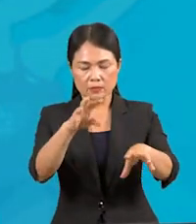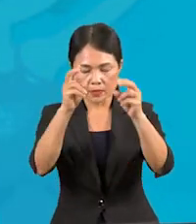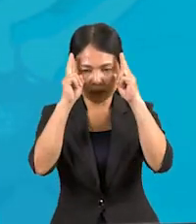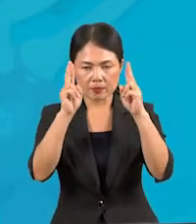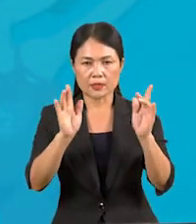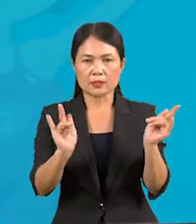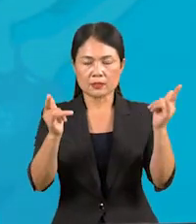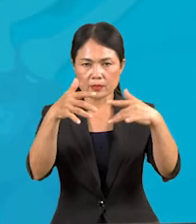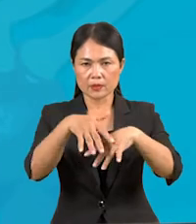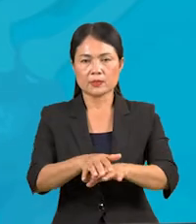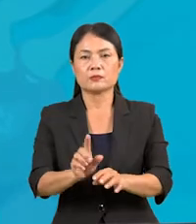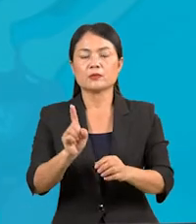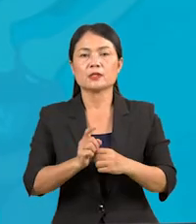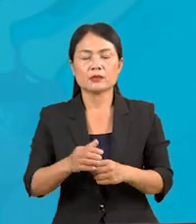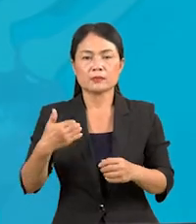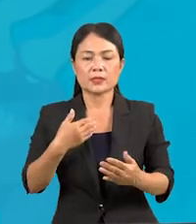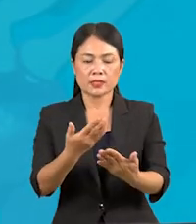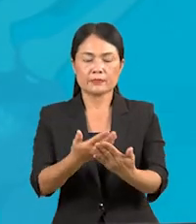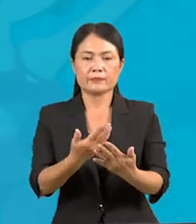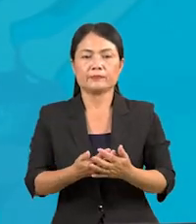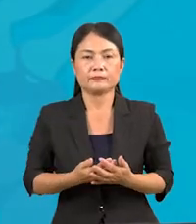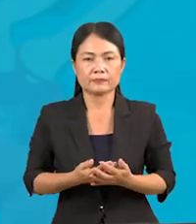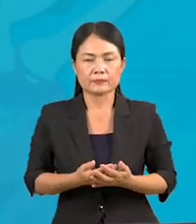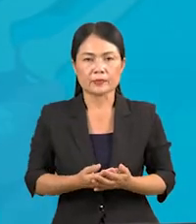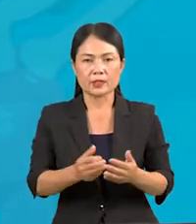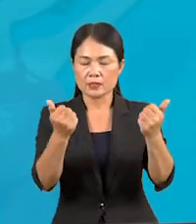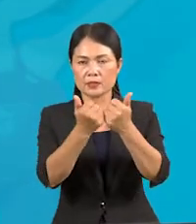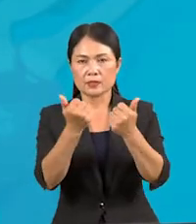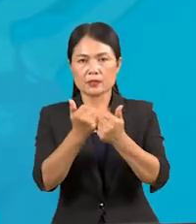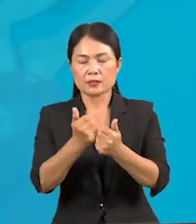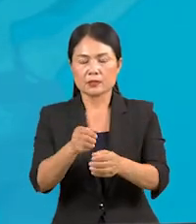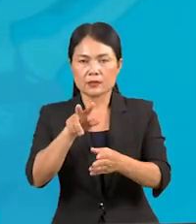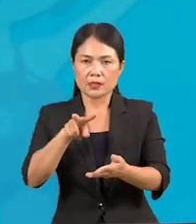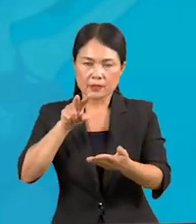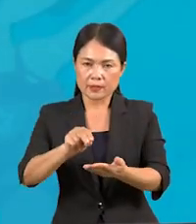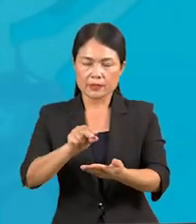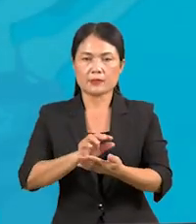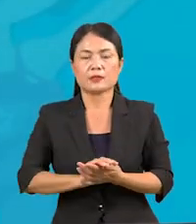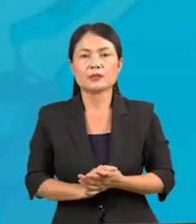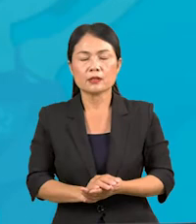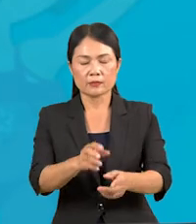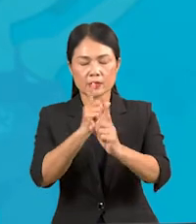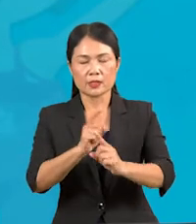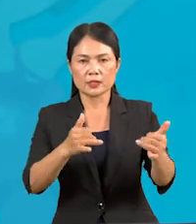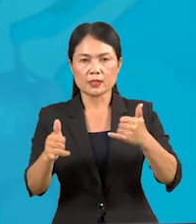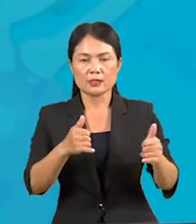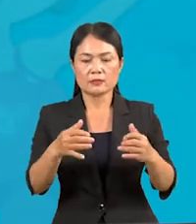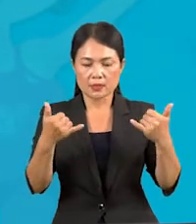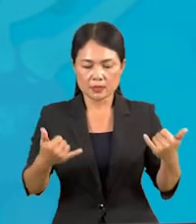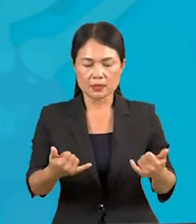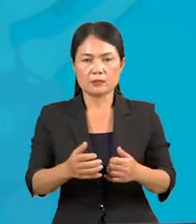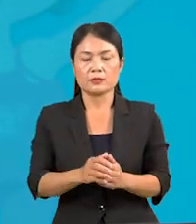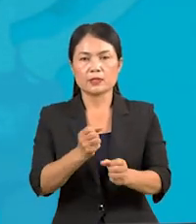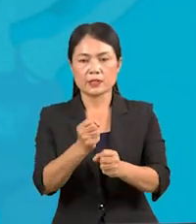ប់រំបរិយាប័ន្ន1ដែលមានឈ្មោះថាលបែងគៀបដង្គៀបតាមរយៈការលេងលបែងនេះ